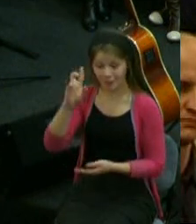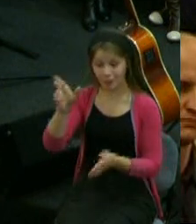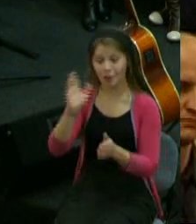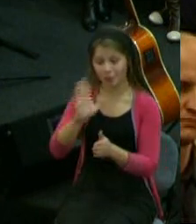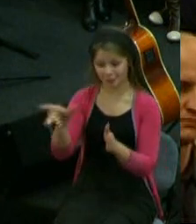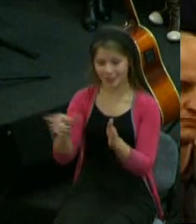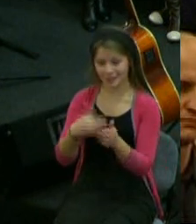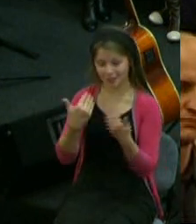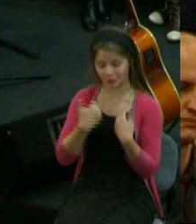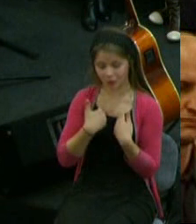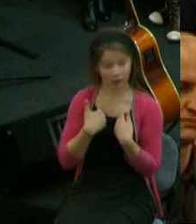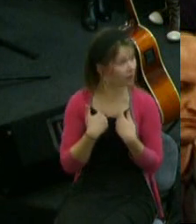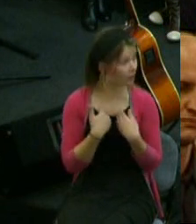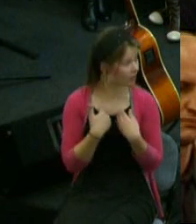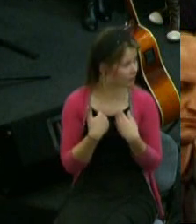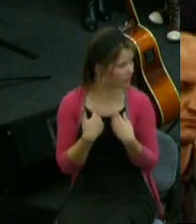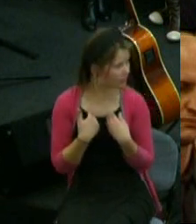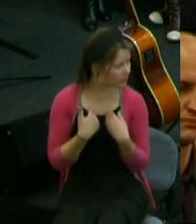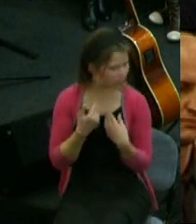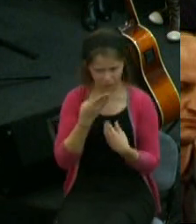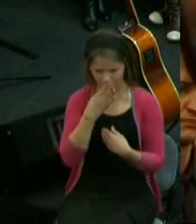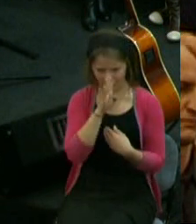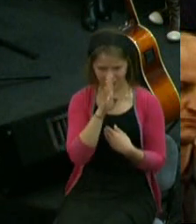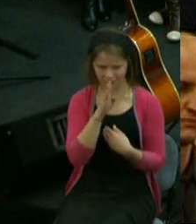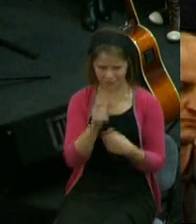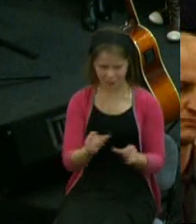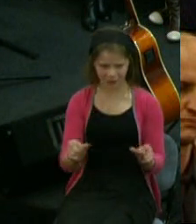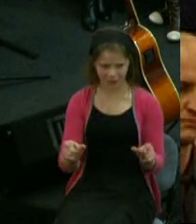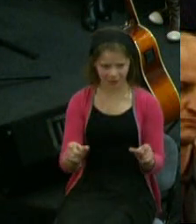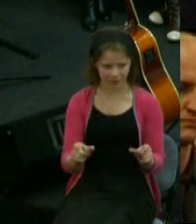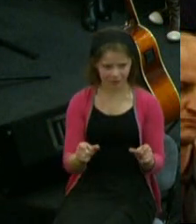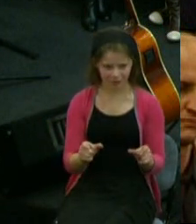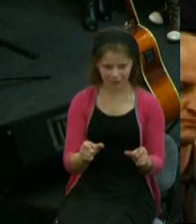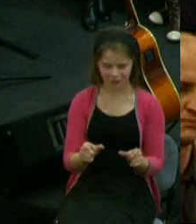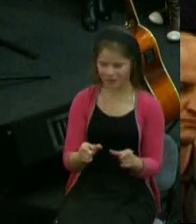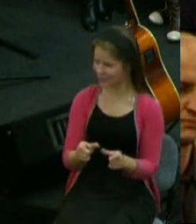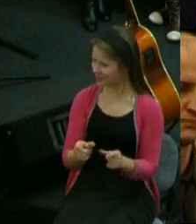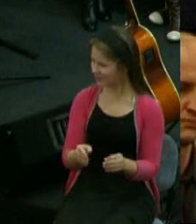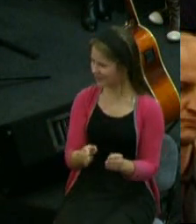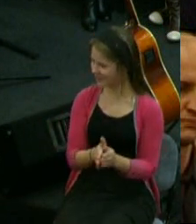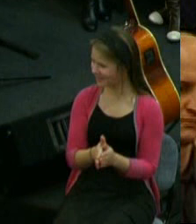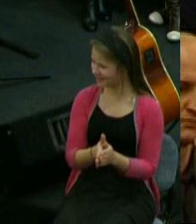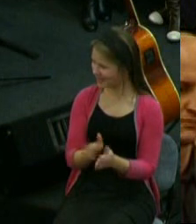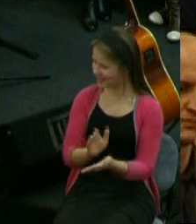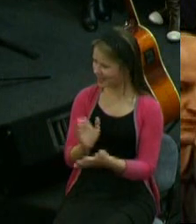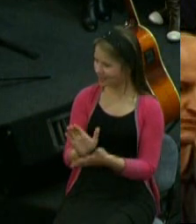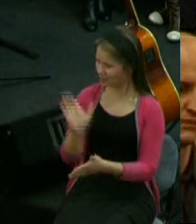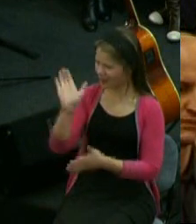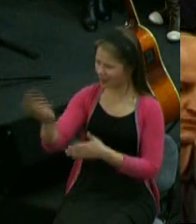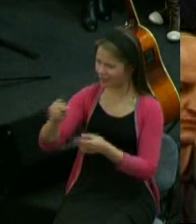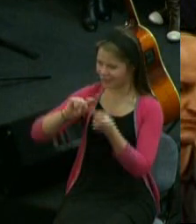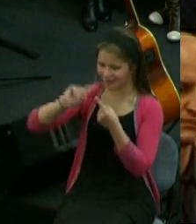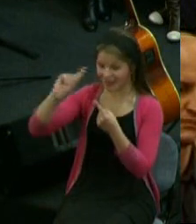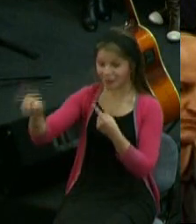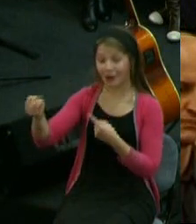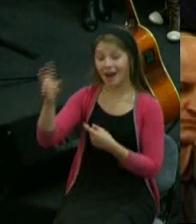мною. Вони слово свого дотримались, вони завезли мене на далекий схід, брати і сестри, але Бог був зі мною, слава йому, Бог був